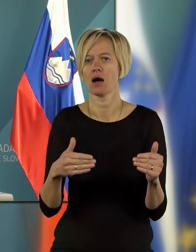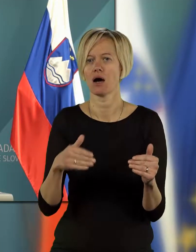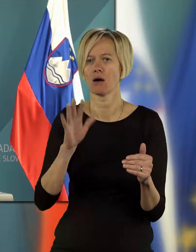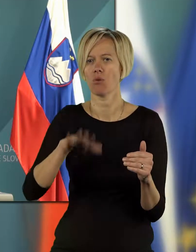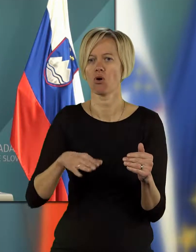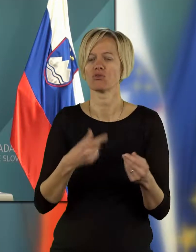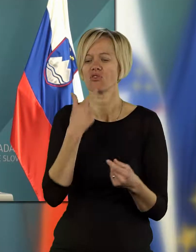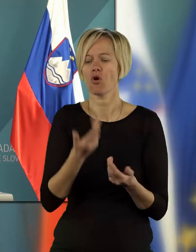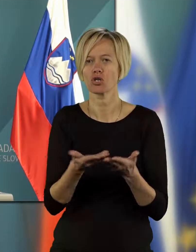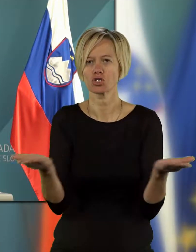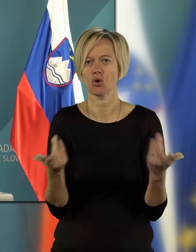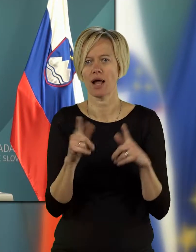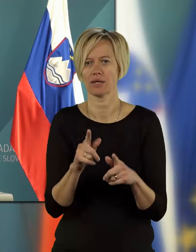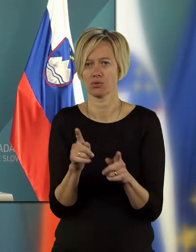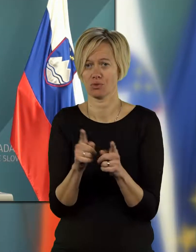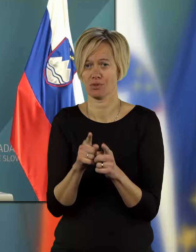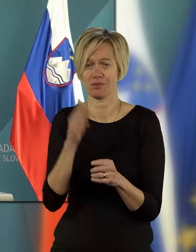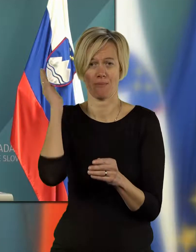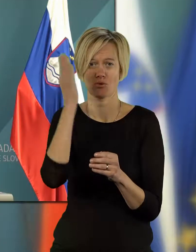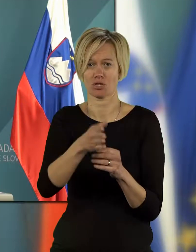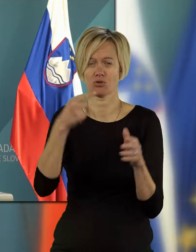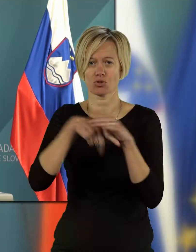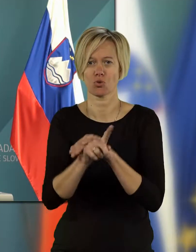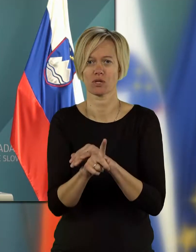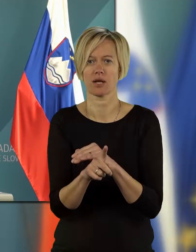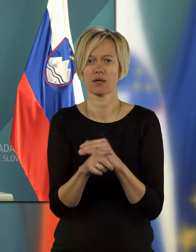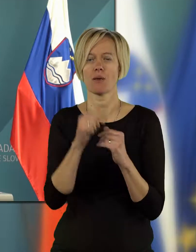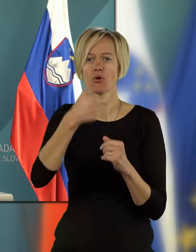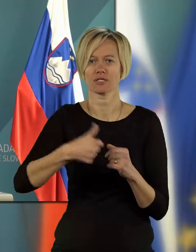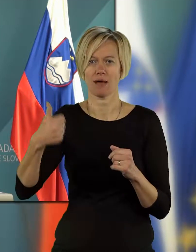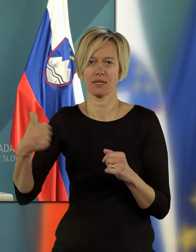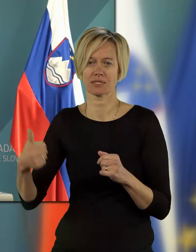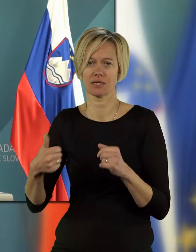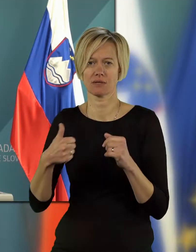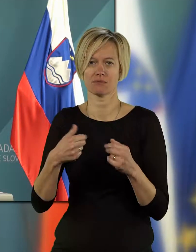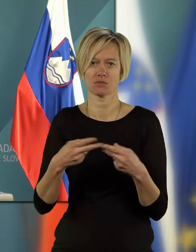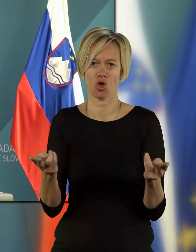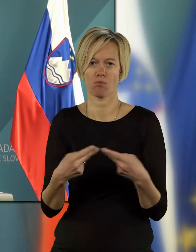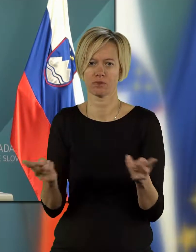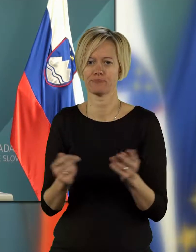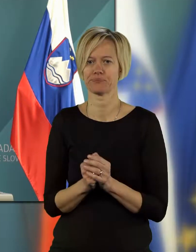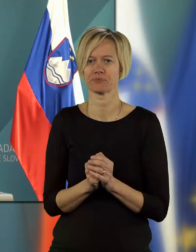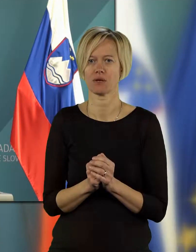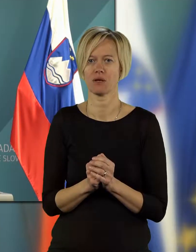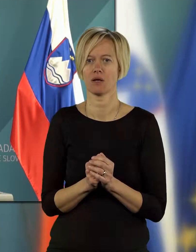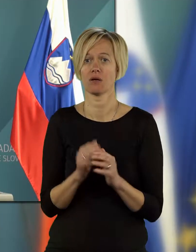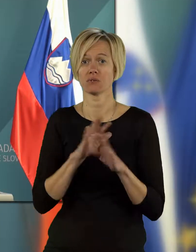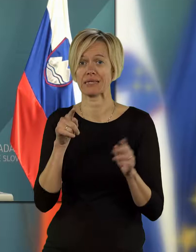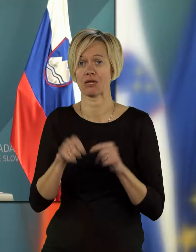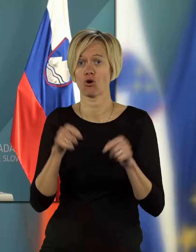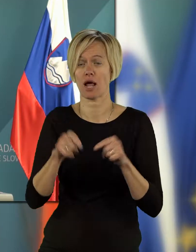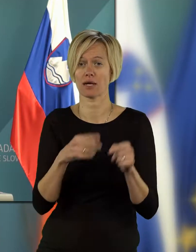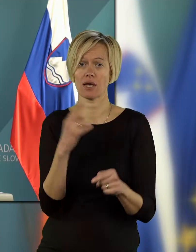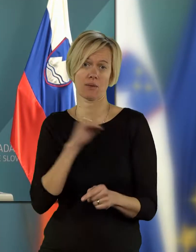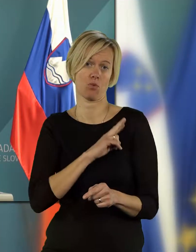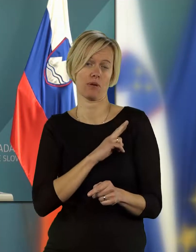po dvorišču ali neposredno tudi po znotraj posameznih sob. Seveda vse te